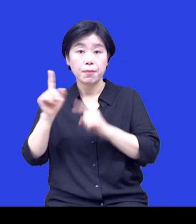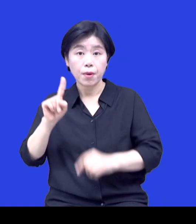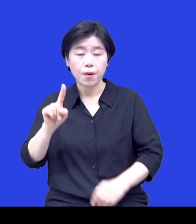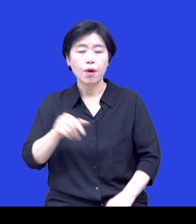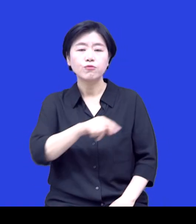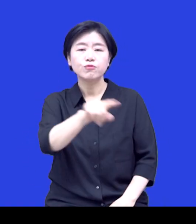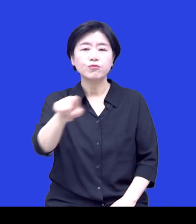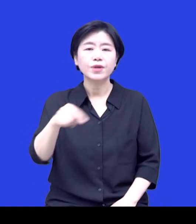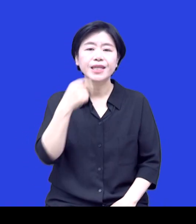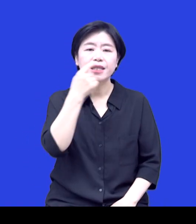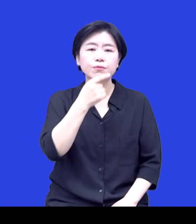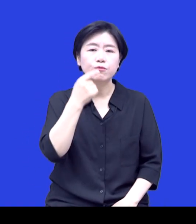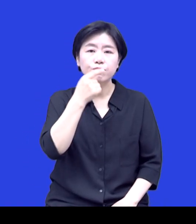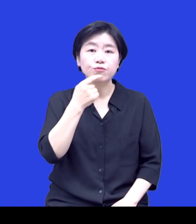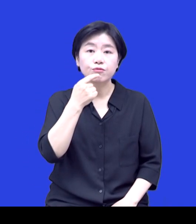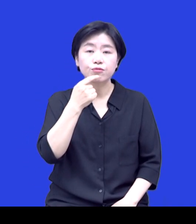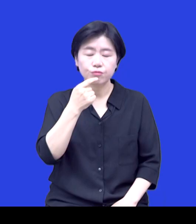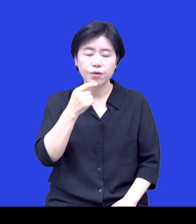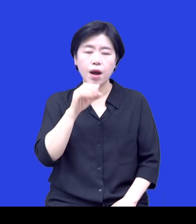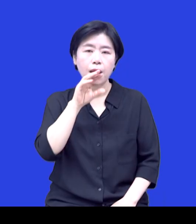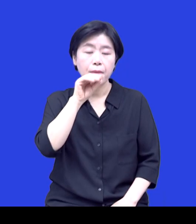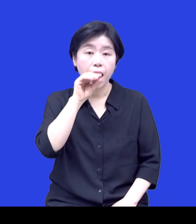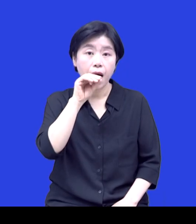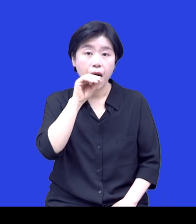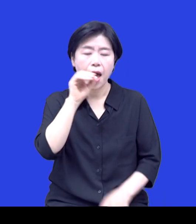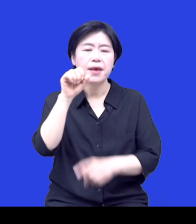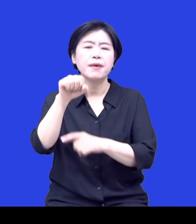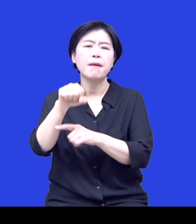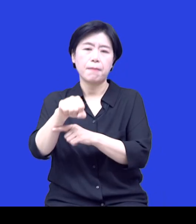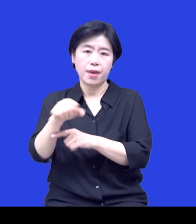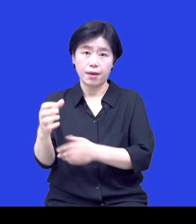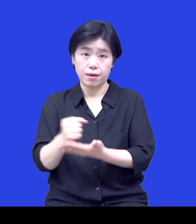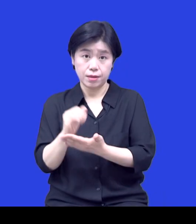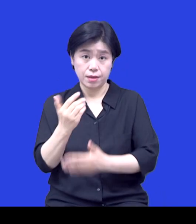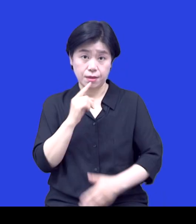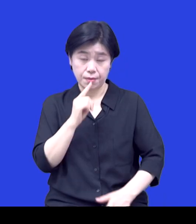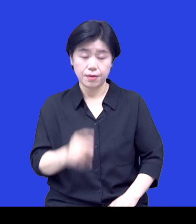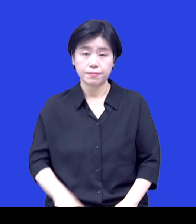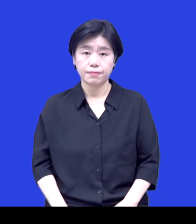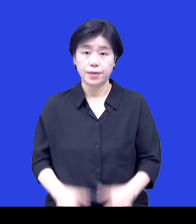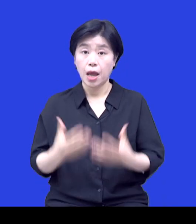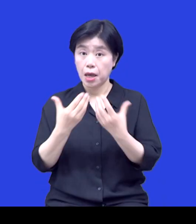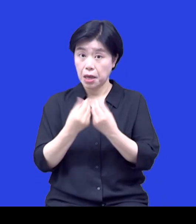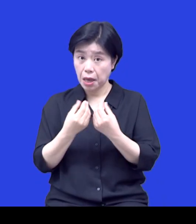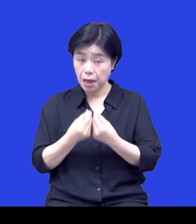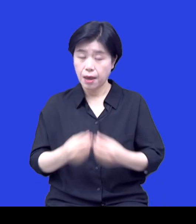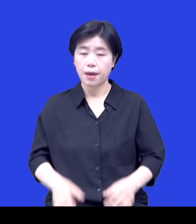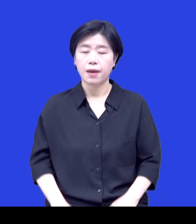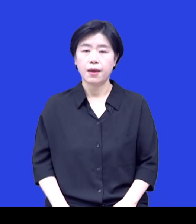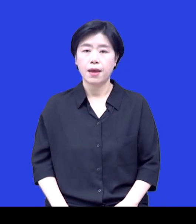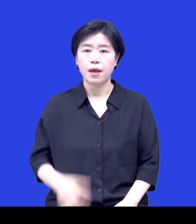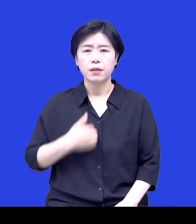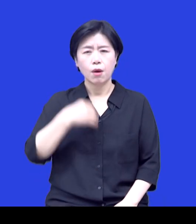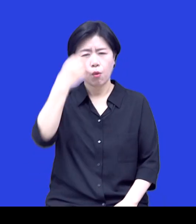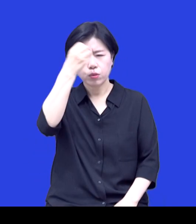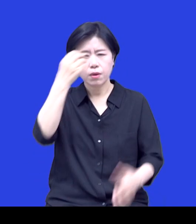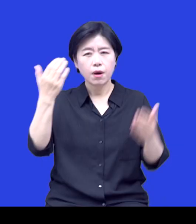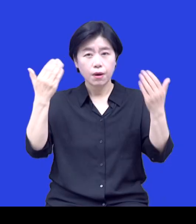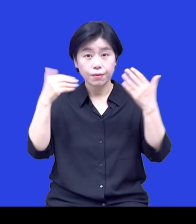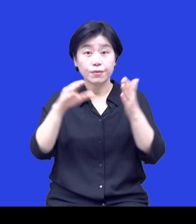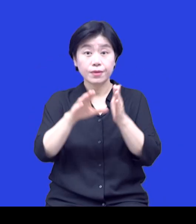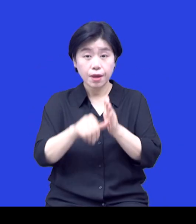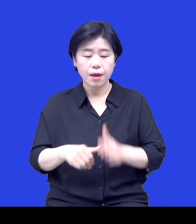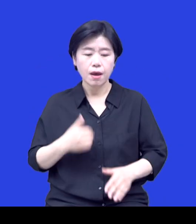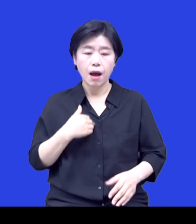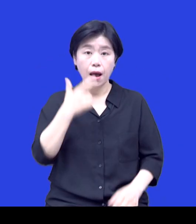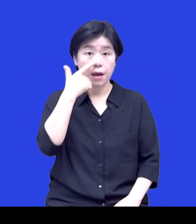사실은 우리가 나쁜 말 때문에도 굉장히 상처를 받잖아요. 예. 예를 들어서 제가 고등학생이었을 때 우리 개척교회에서 사람도